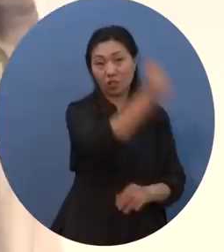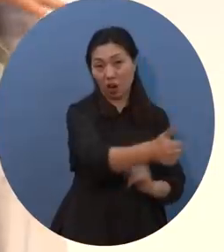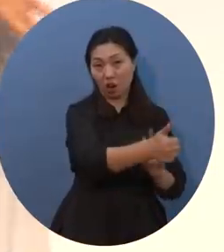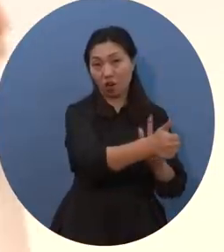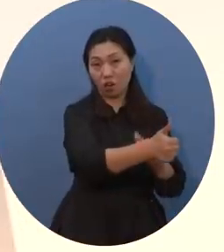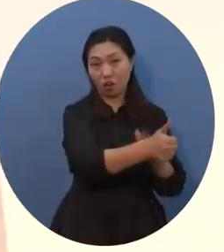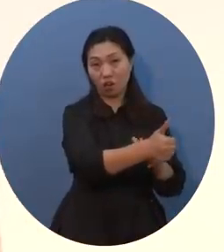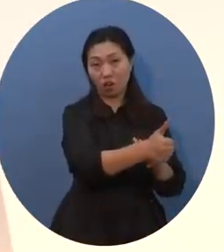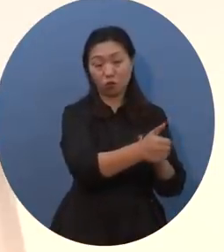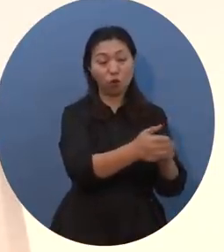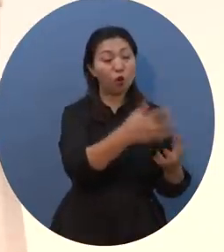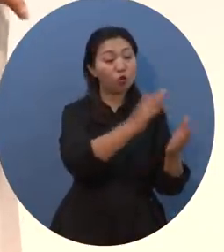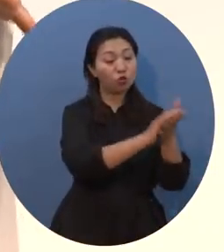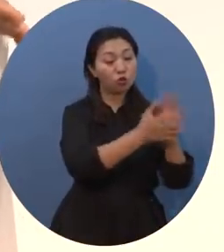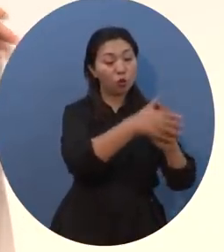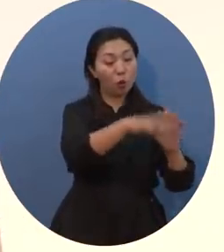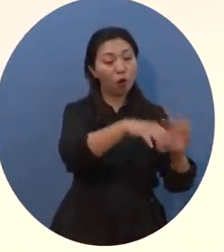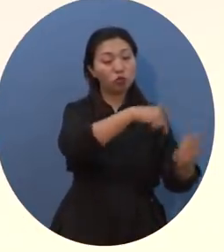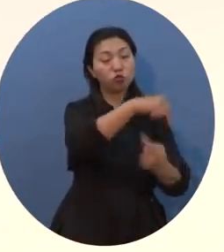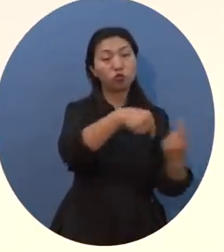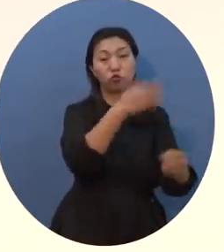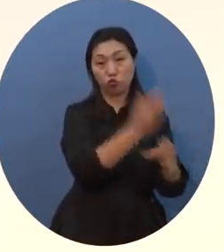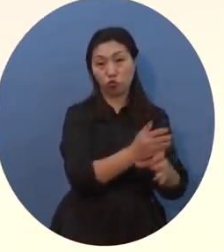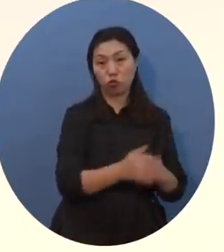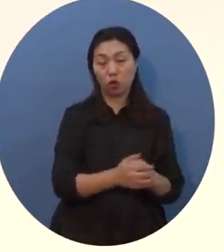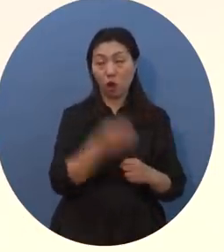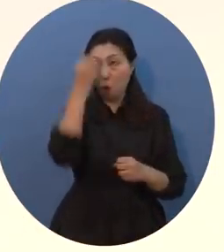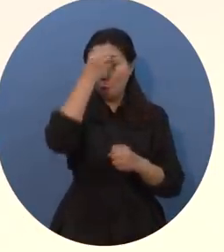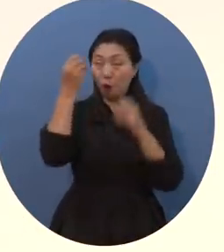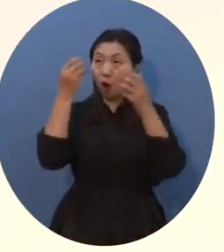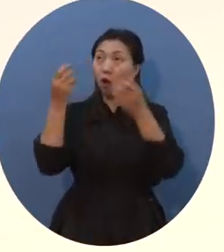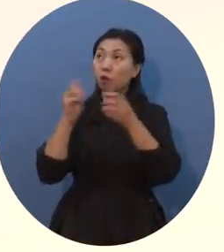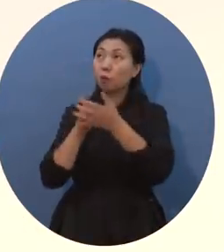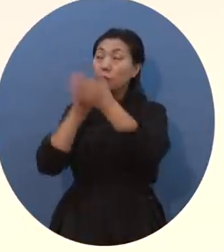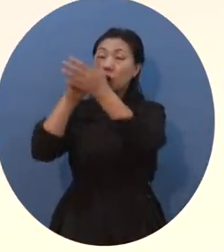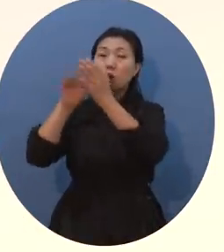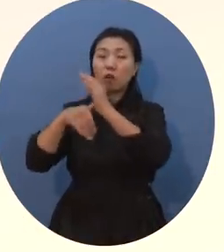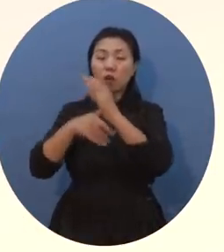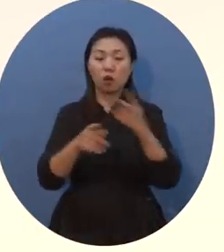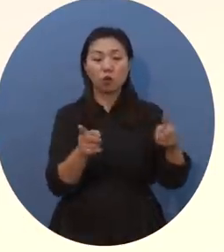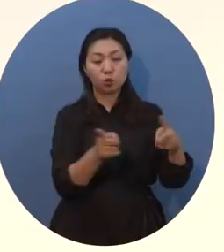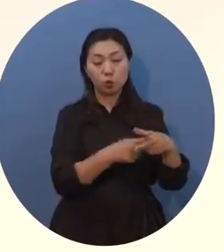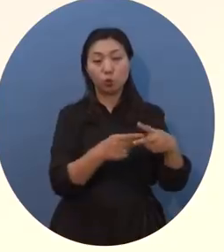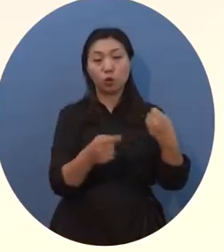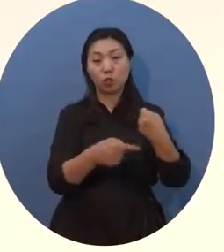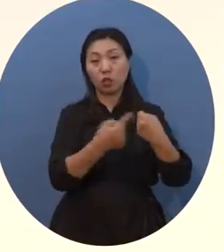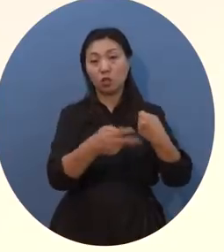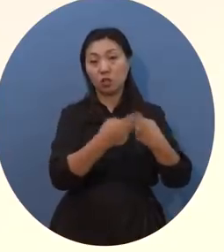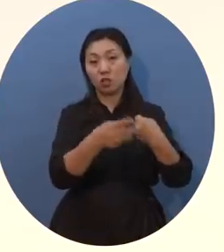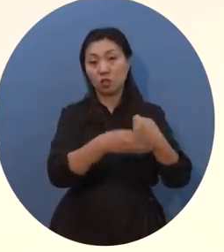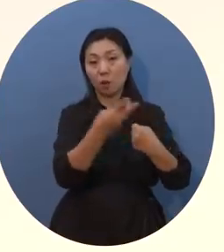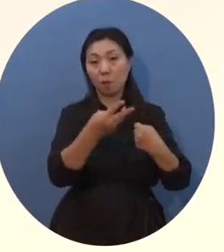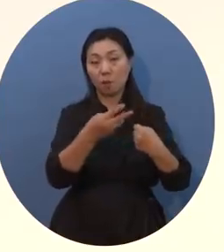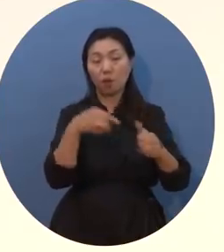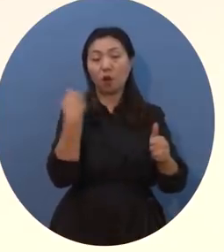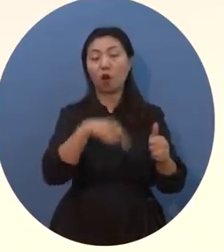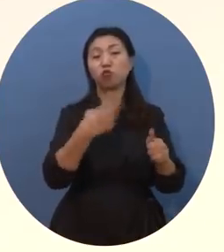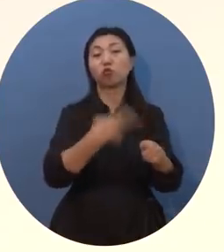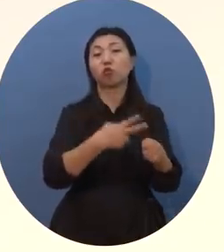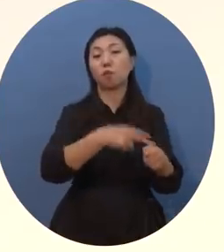이래가지고 유치원을 운영하고 또 동네마다. 그럼 걔들 고등학교 올라가면 이제 초등학교 아이들 1, 2학년 가르치는 선생을